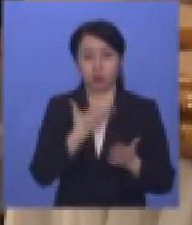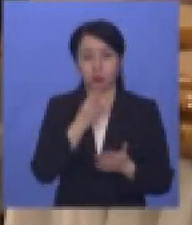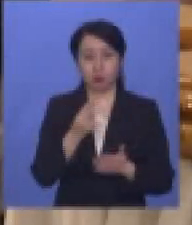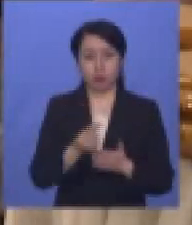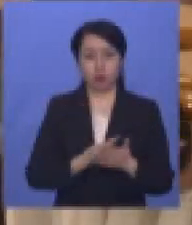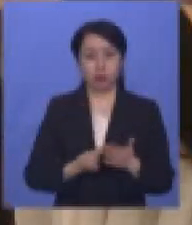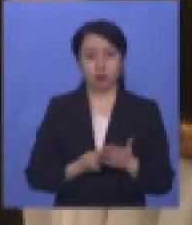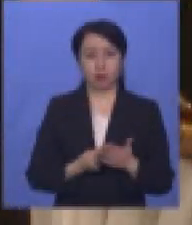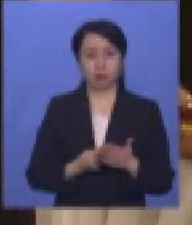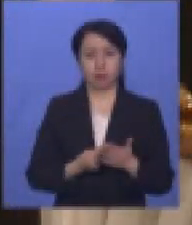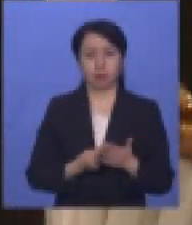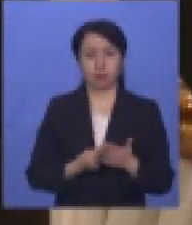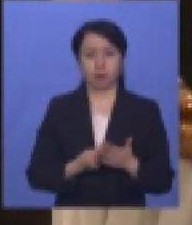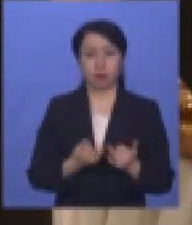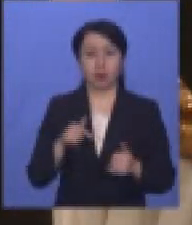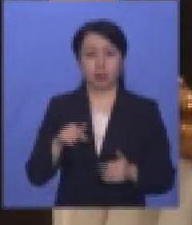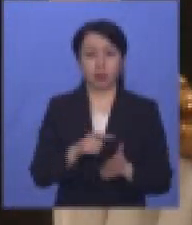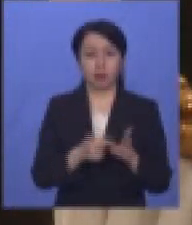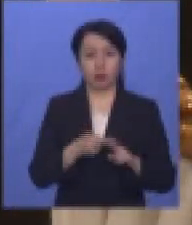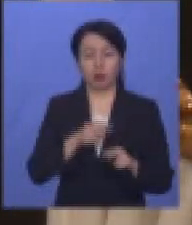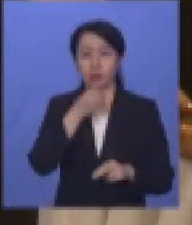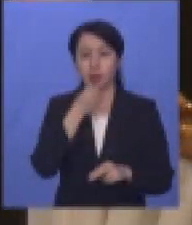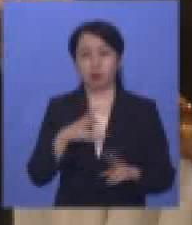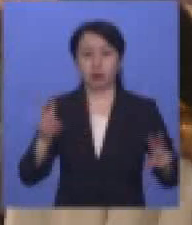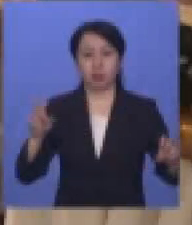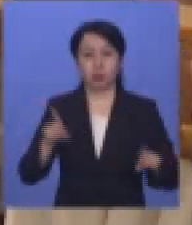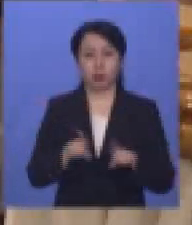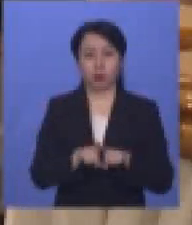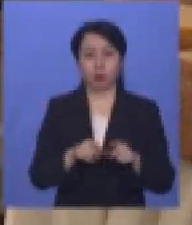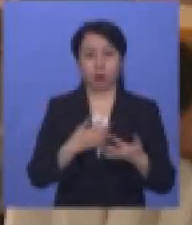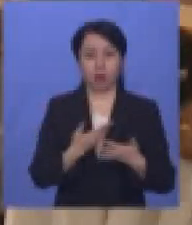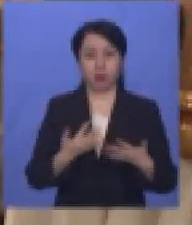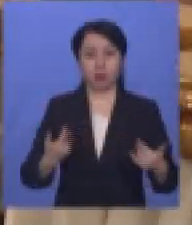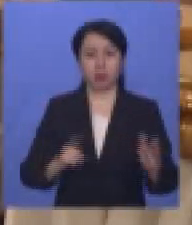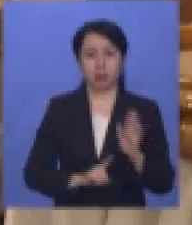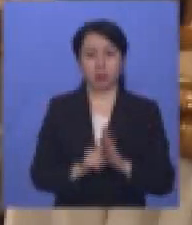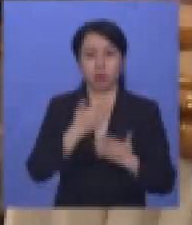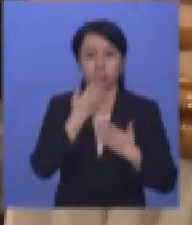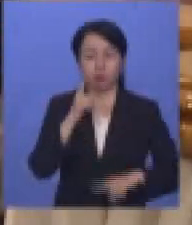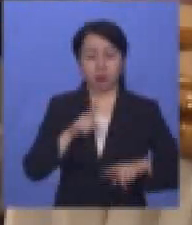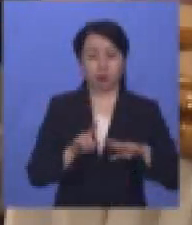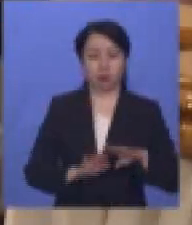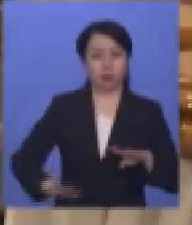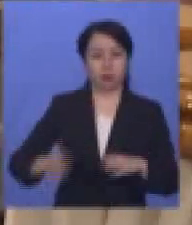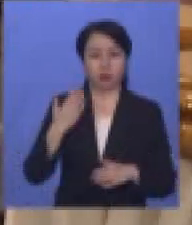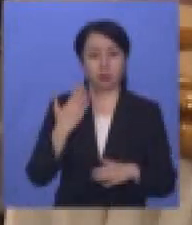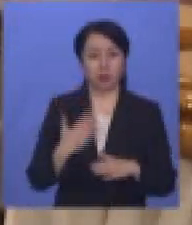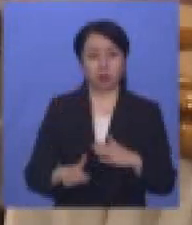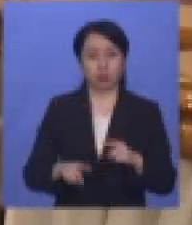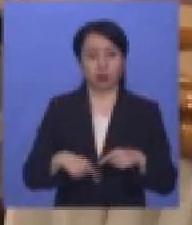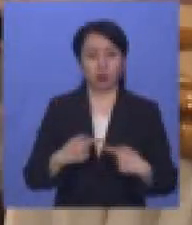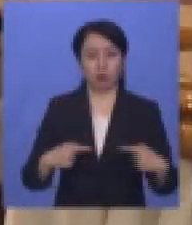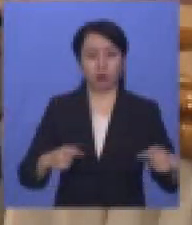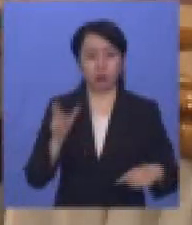то они декламируют те стихотворения, которые нравятся. Тематика здесь тоже различная, начиная там от любви к родине и заканчивая любовью, так